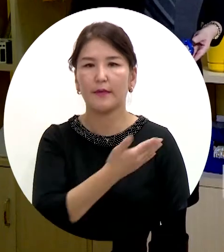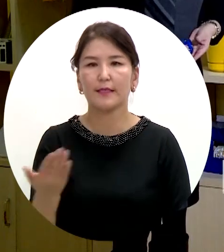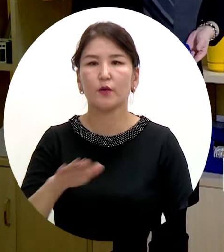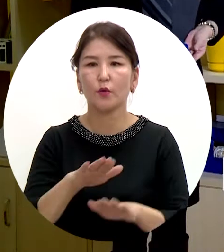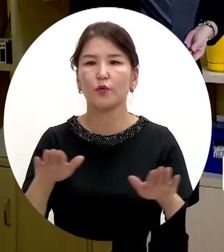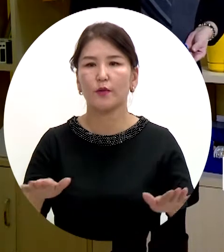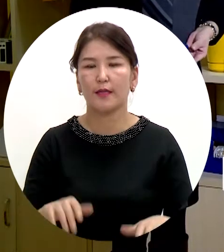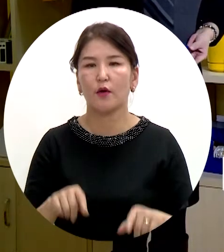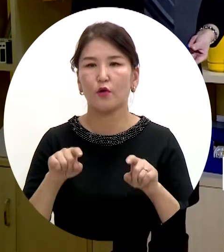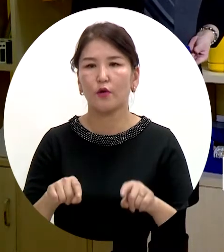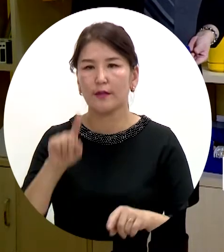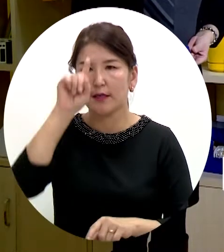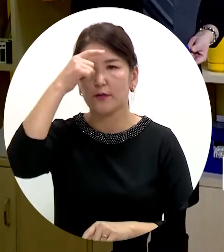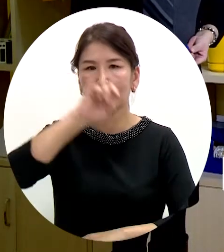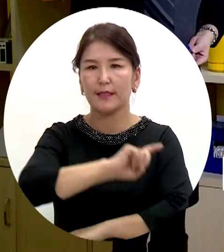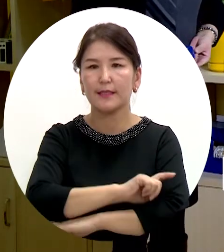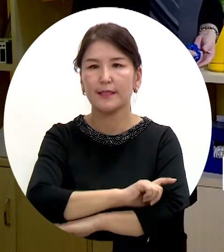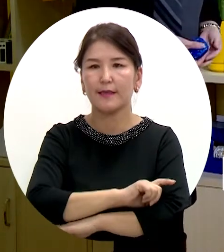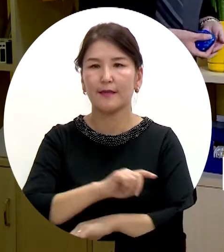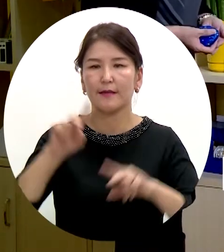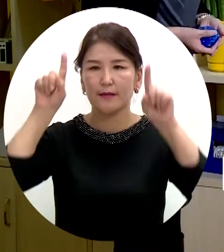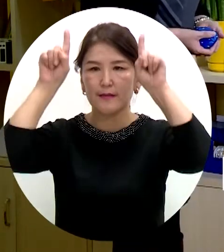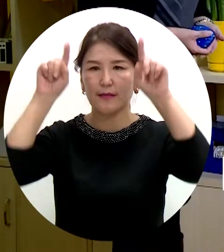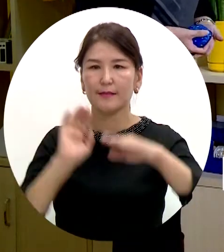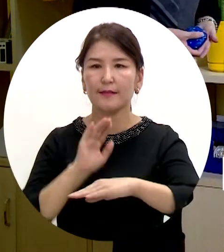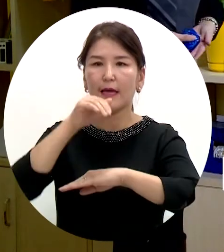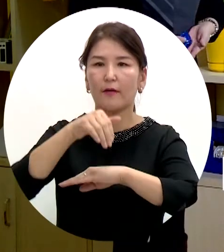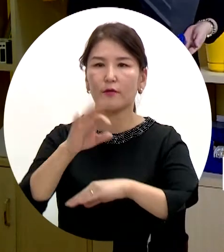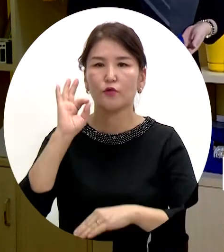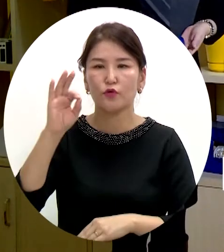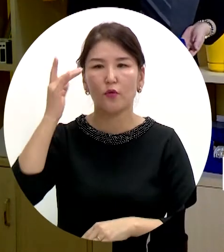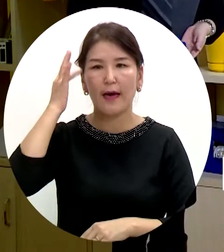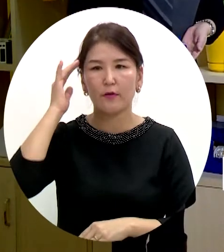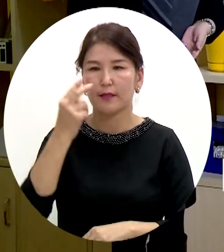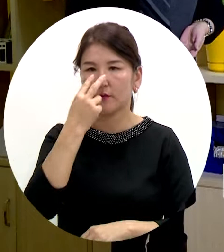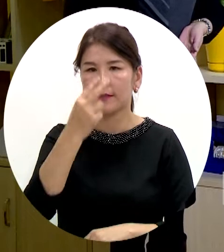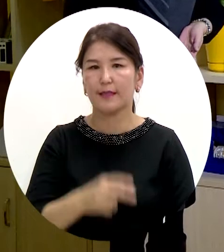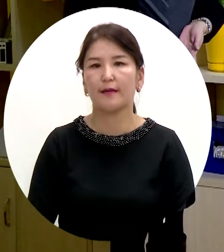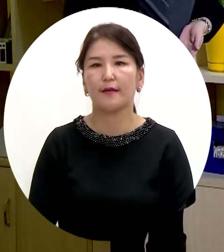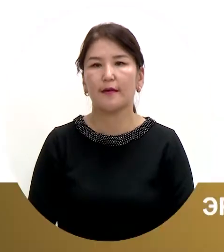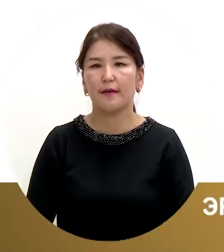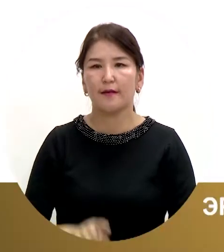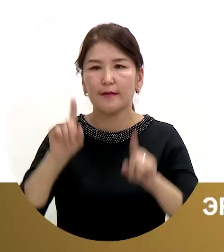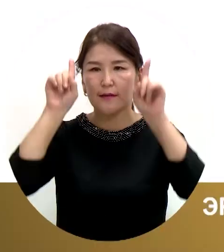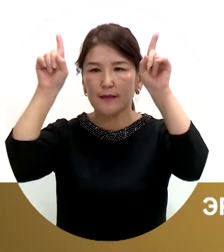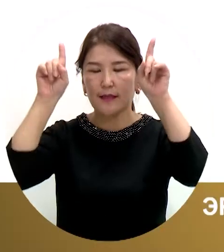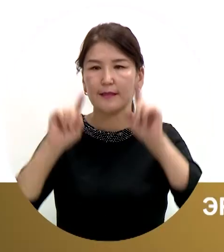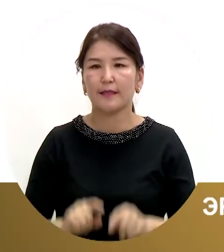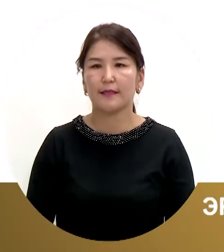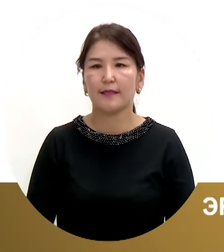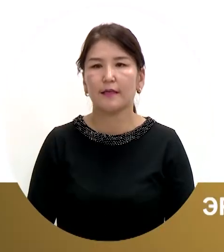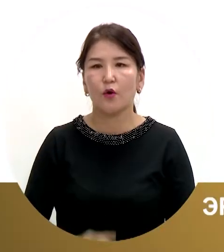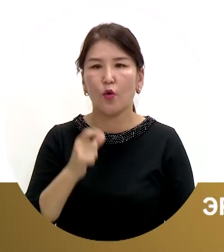Сайн байцгаана уу хүүхдүүдээ. Өнөөдрийн эрүүл мэндийн хичээлээр стрессийг даван туулах эерэг аргуудын талаар үзэх болно. Стресс гэдэг нь